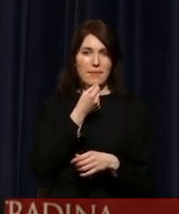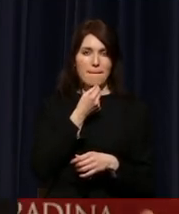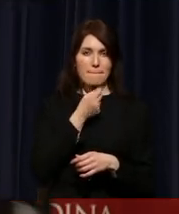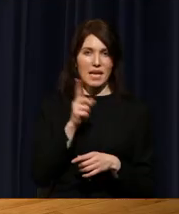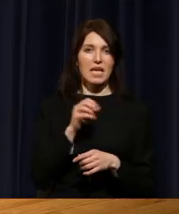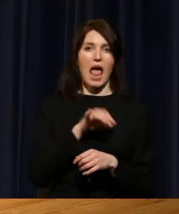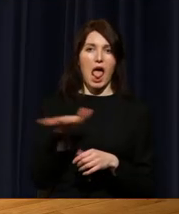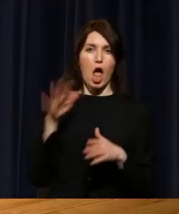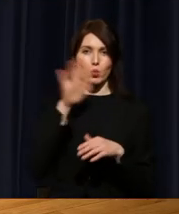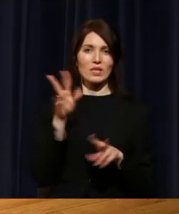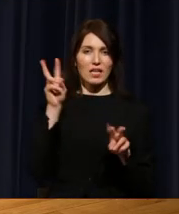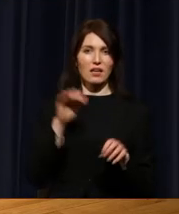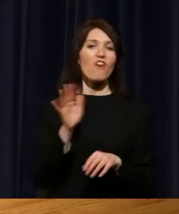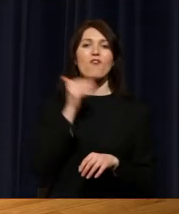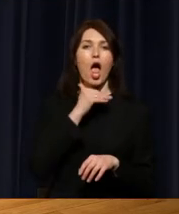diena.